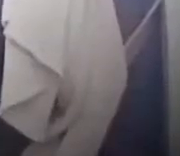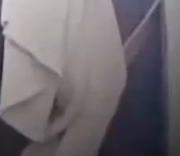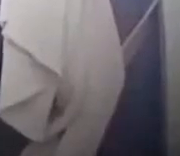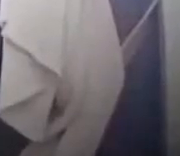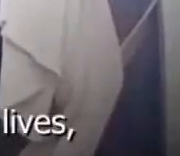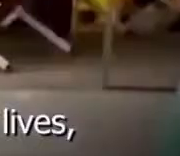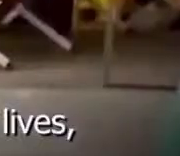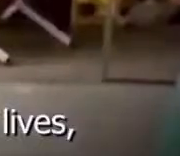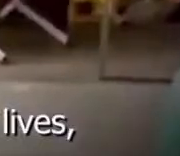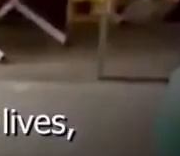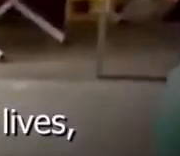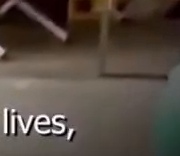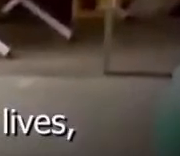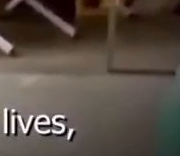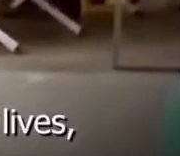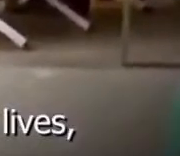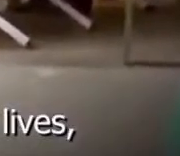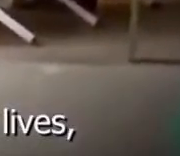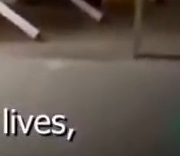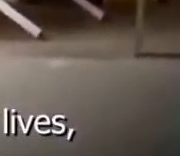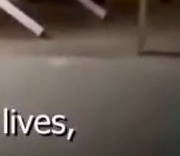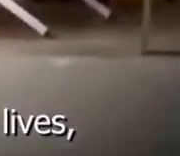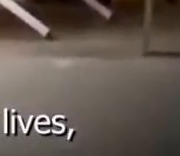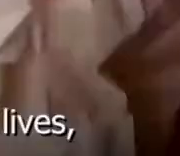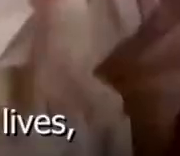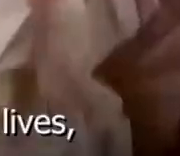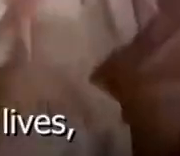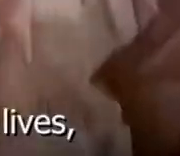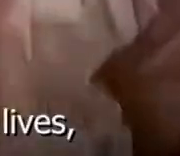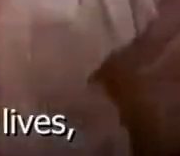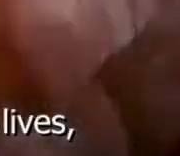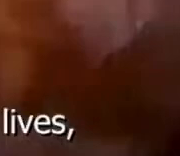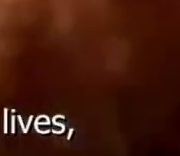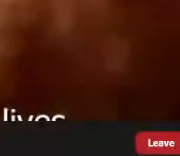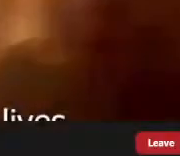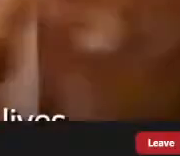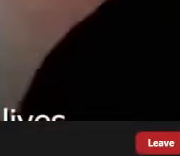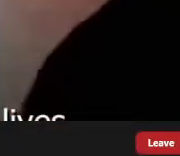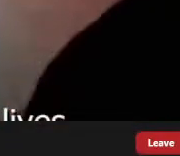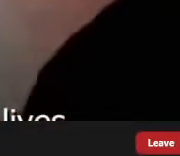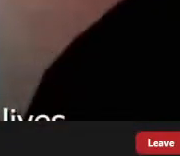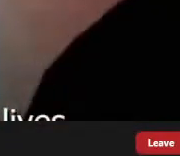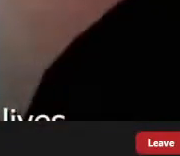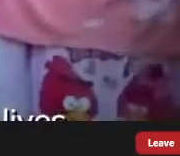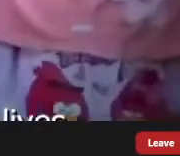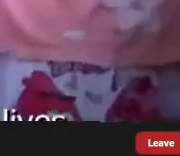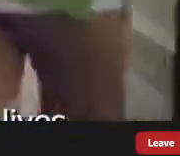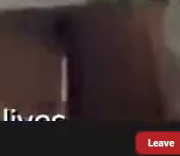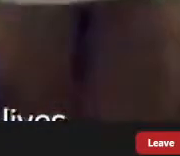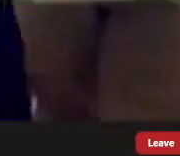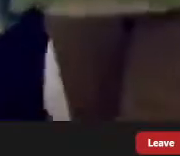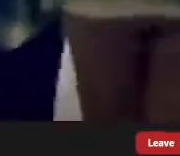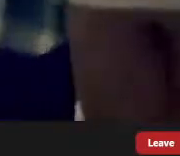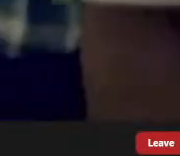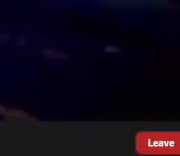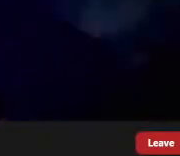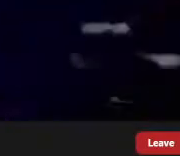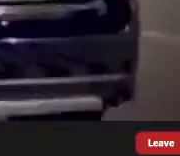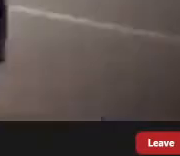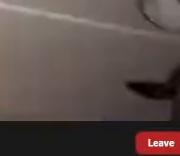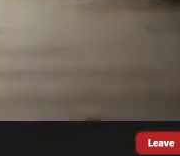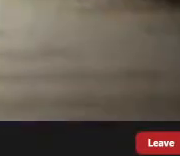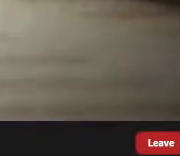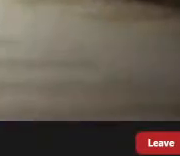tahun terakhir, pandemi COVID-19 telah menimbulkan dampak yang sangat berat terhadap kehidupan masyarakat di